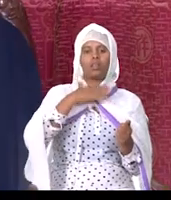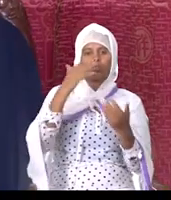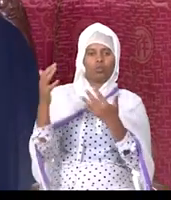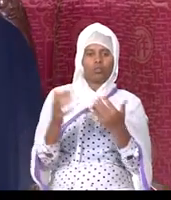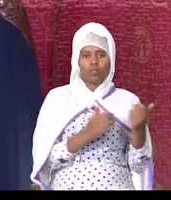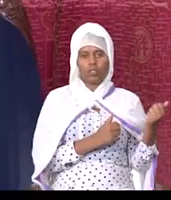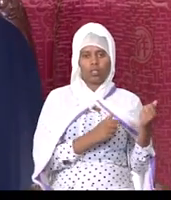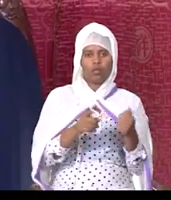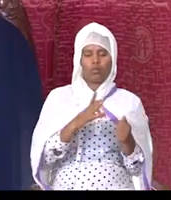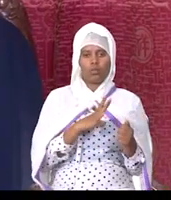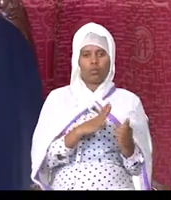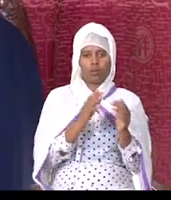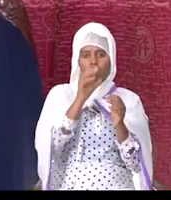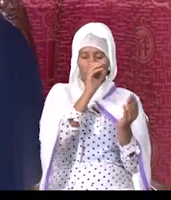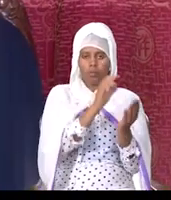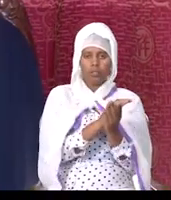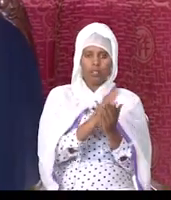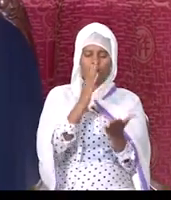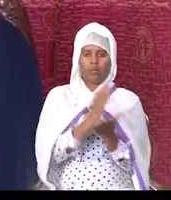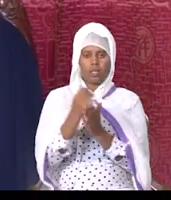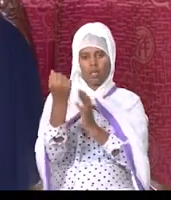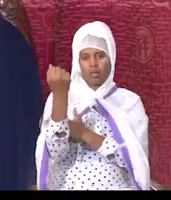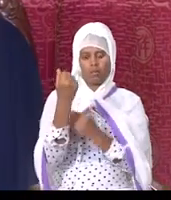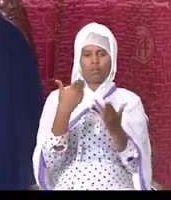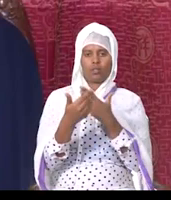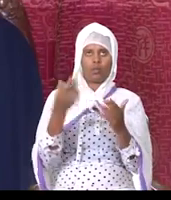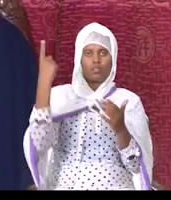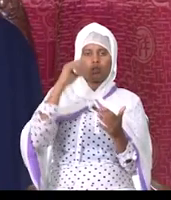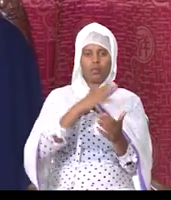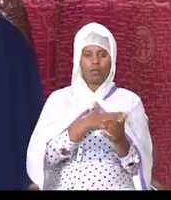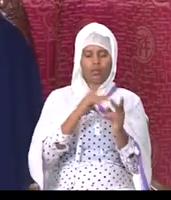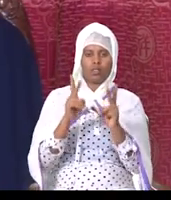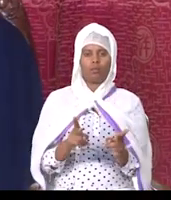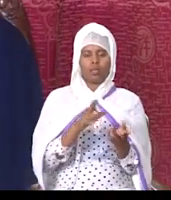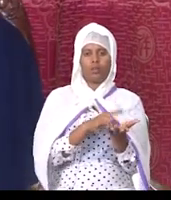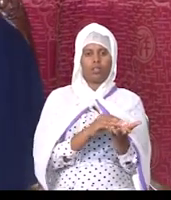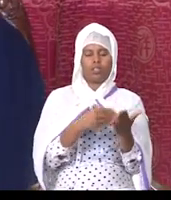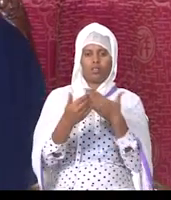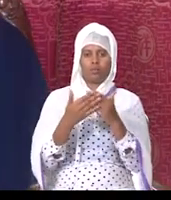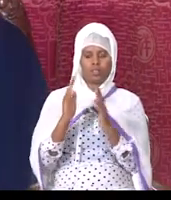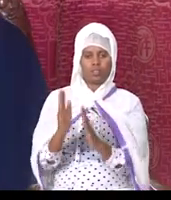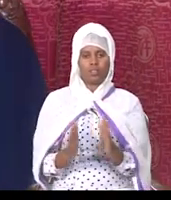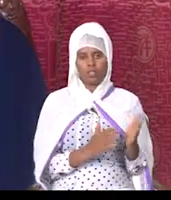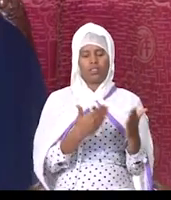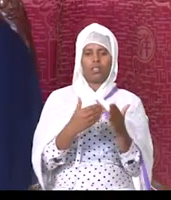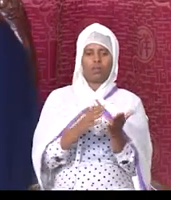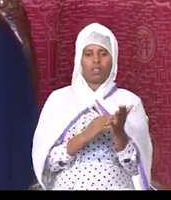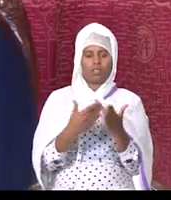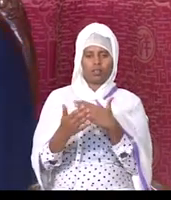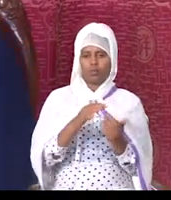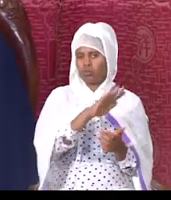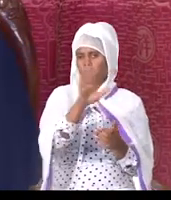ኣቦታትና ናዴታትናን ዝወሰድናዮ ኣብ ዘለዎ ዓቂብና ብሓቂ ዓቕምና ብዝፈቐዶ ንእግዚኣብሔር ኣምላኽ ከምቲ ኣብ ሃገርና ዝፍፀም ስርዓት ከምቲ ኣብ